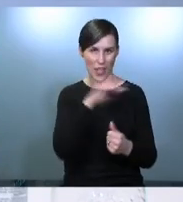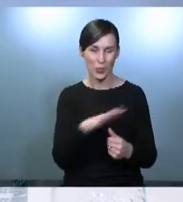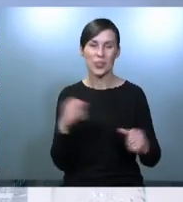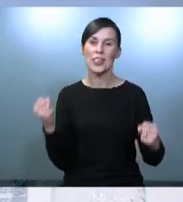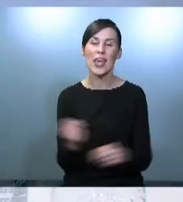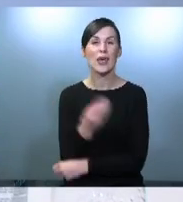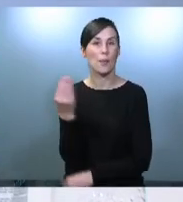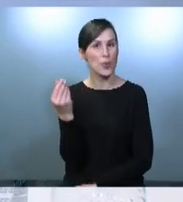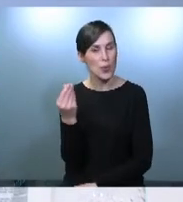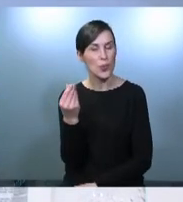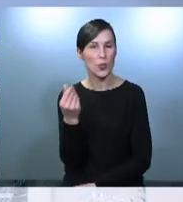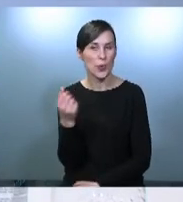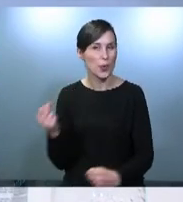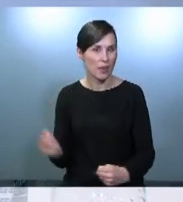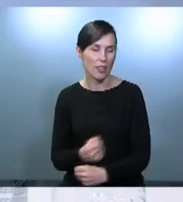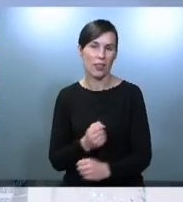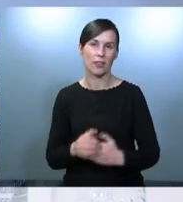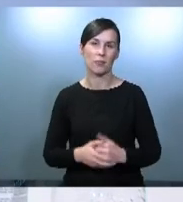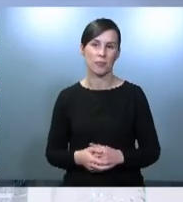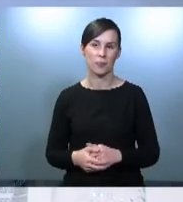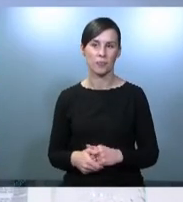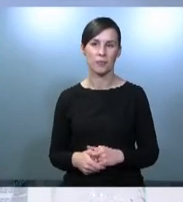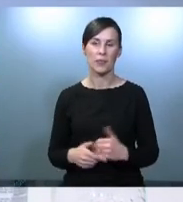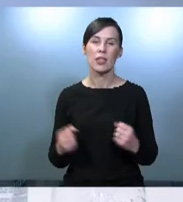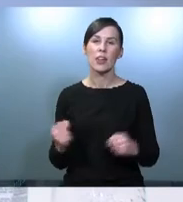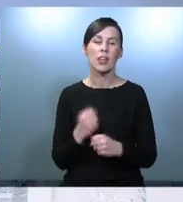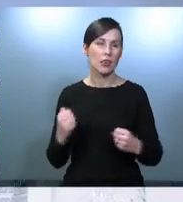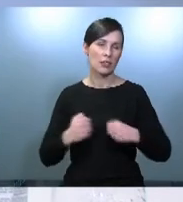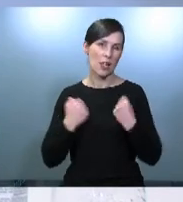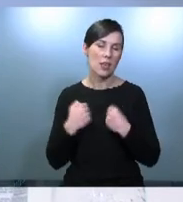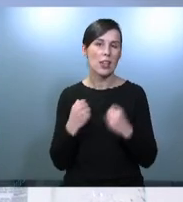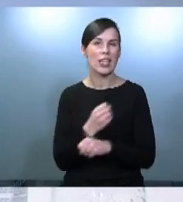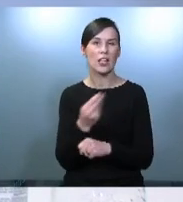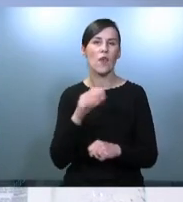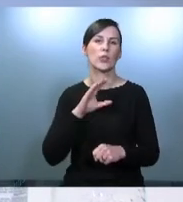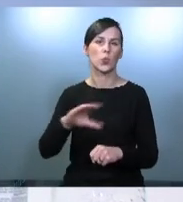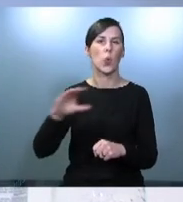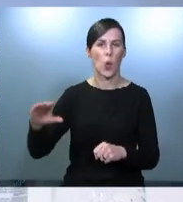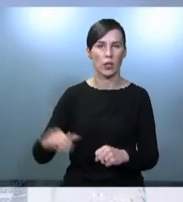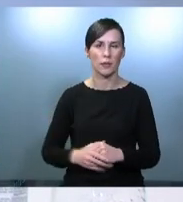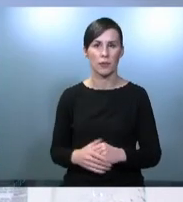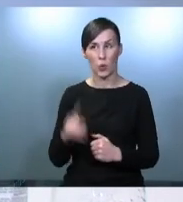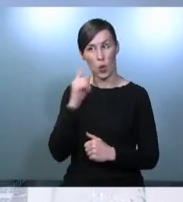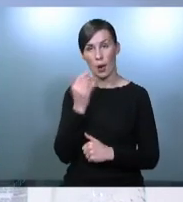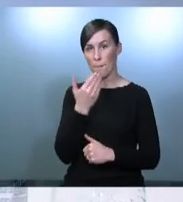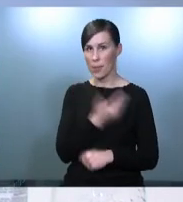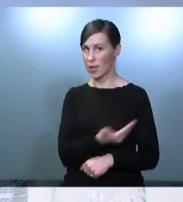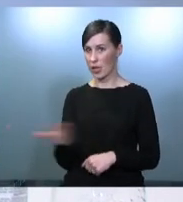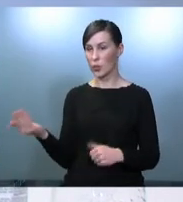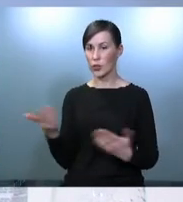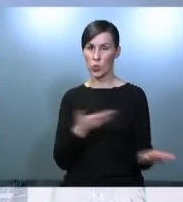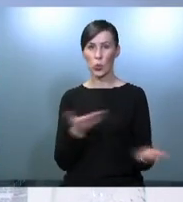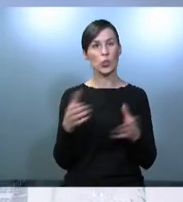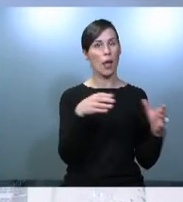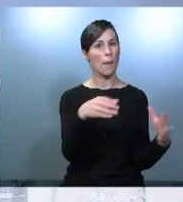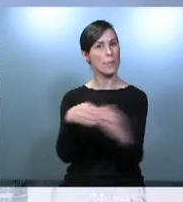ne burtažodžiais ir neužkeikimais padarobi, o tomis pačiomis investicijomis. Mano klausimas yra toks, ar jūsų partija turi konkretų